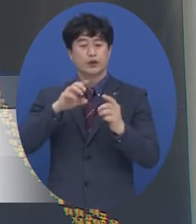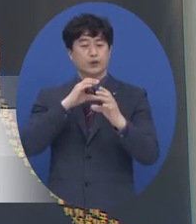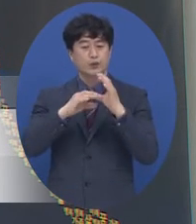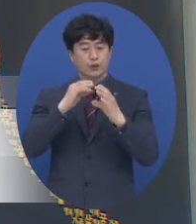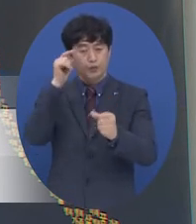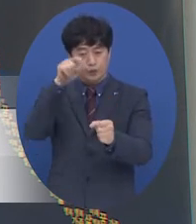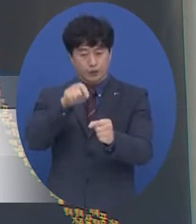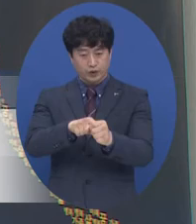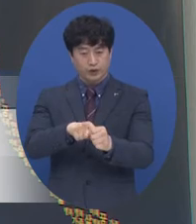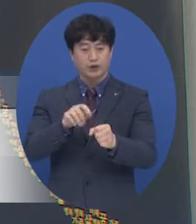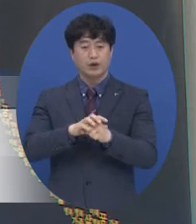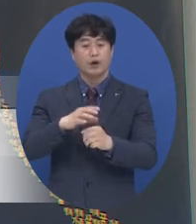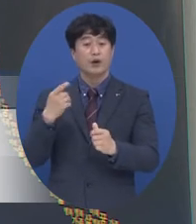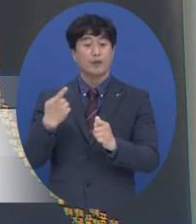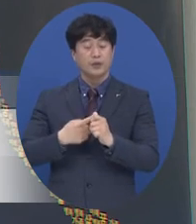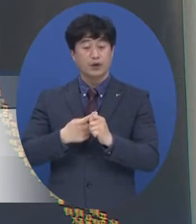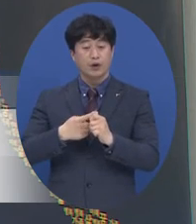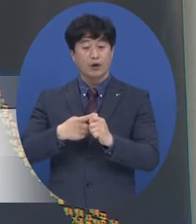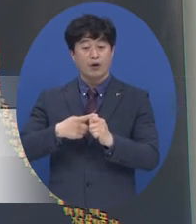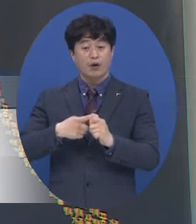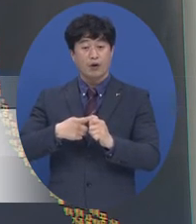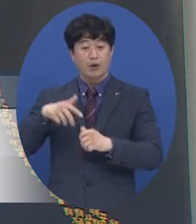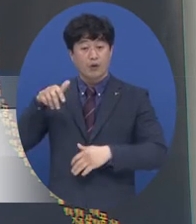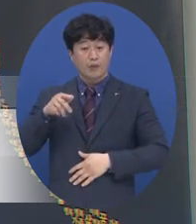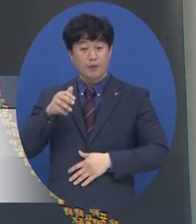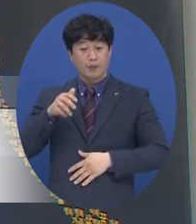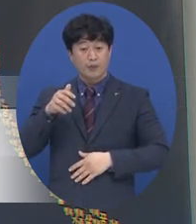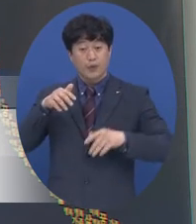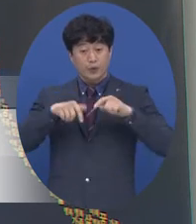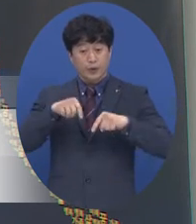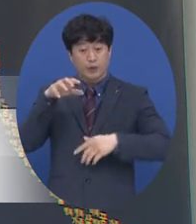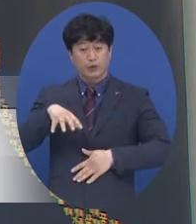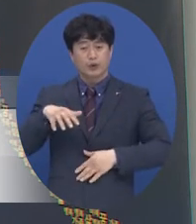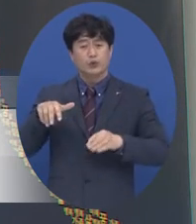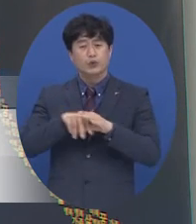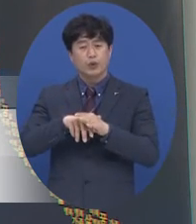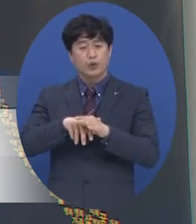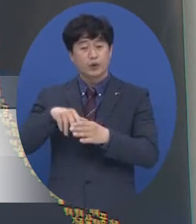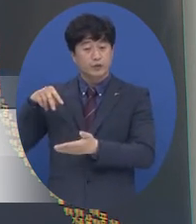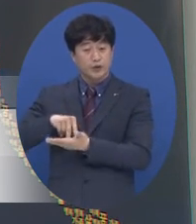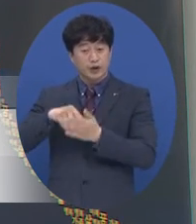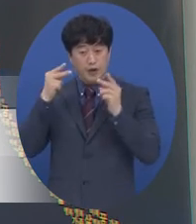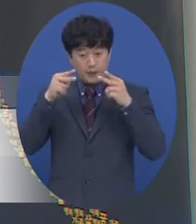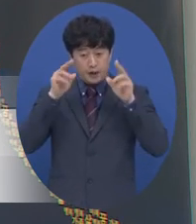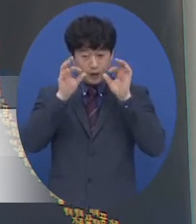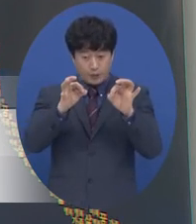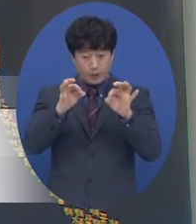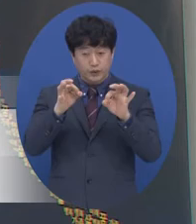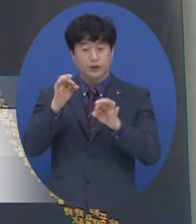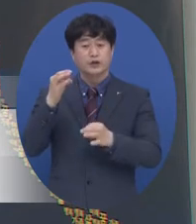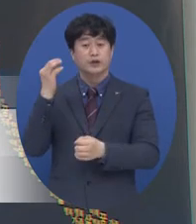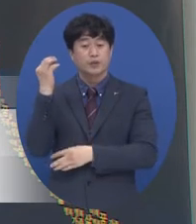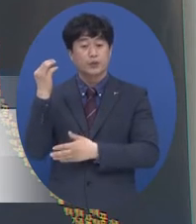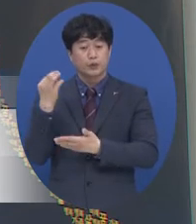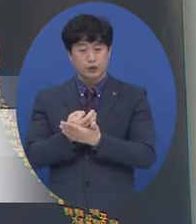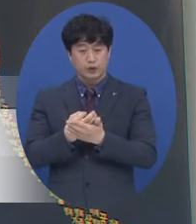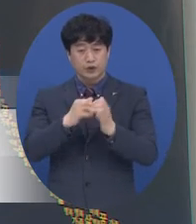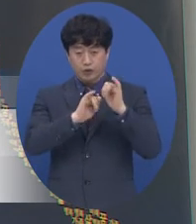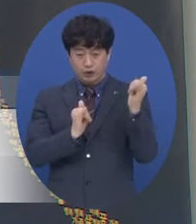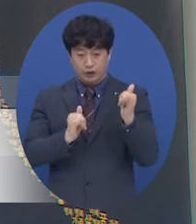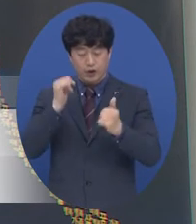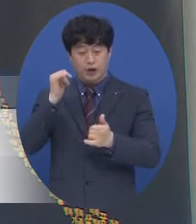대해 소통하고자 하였습니다. 먼저 컨퍼런스에서 종교적 관점에서 바라본 기본소득과 역사적